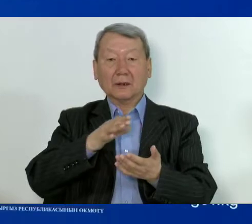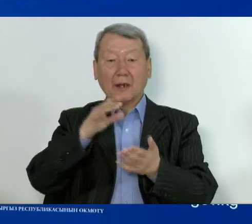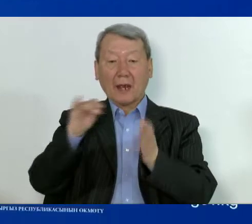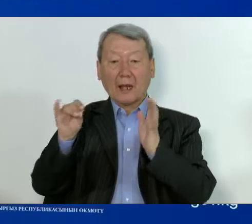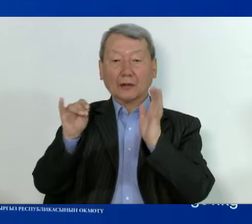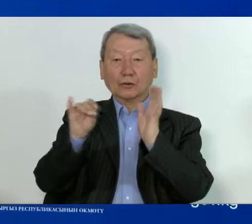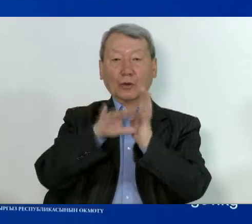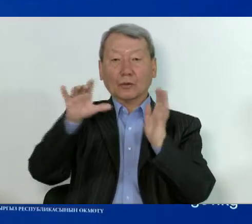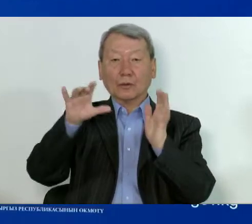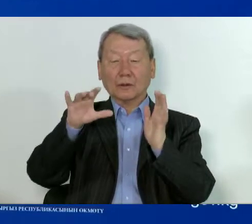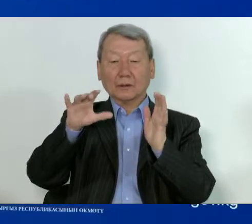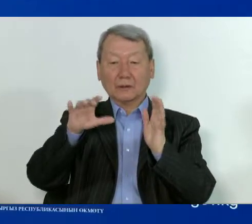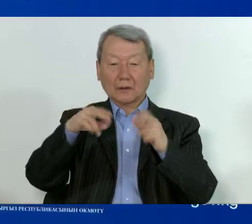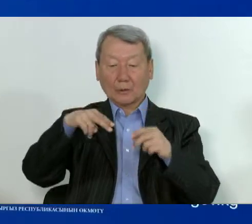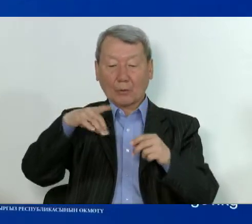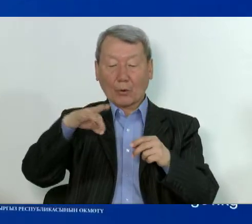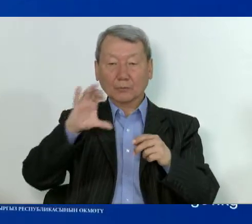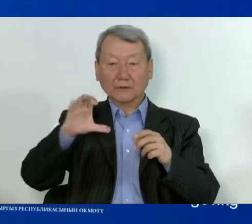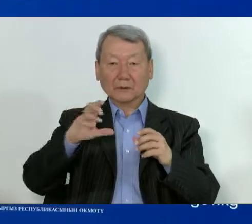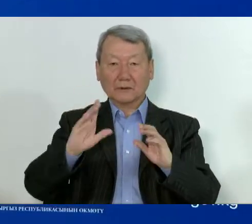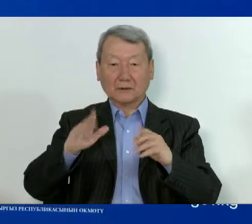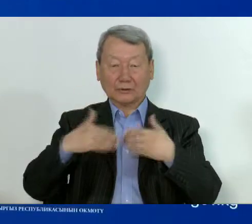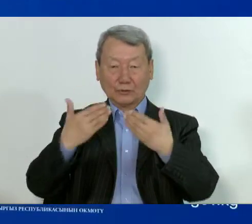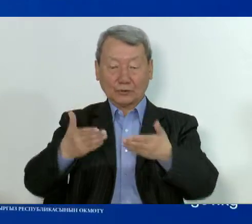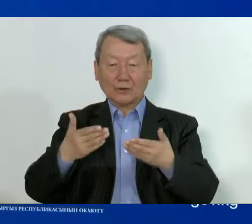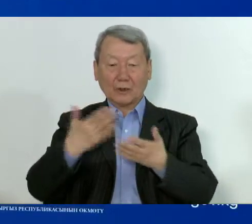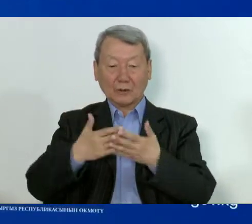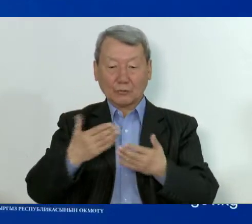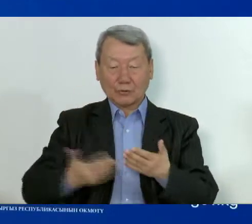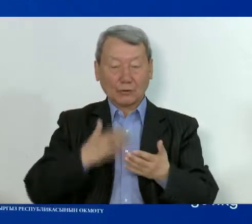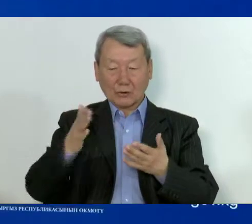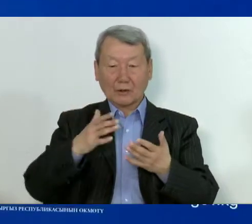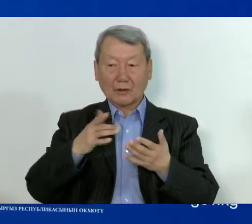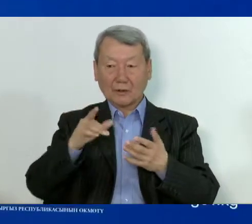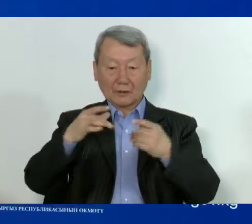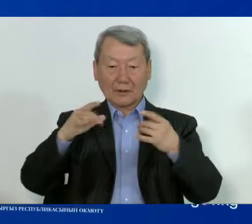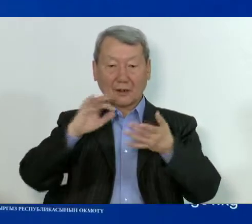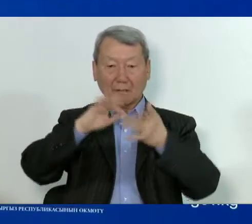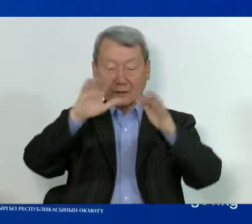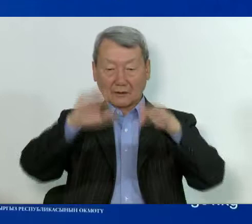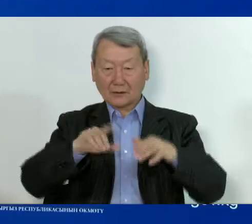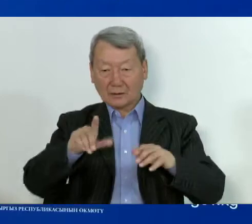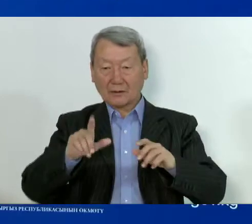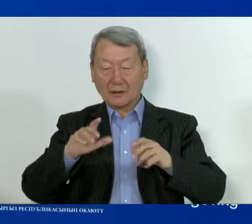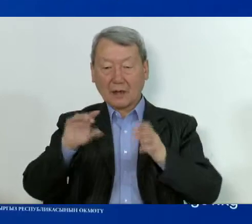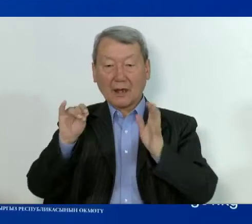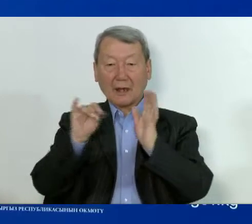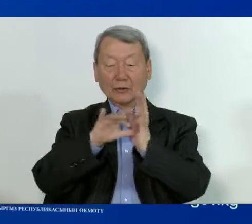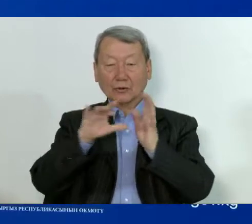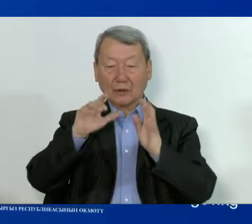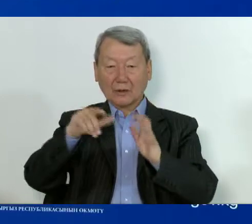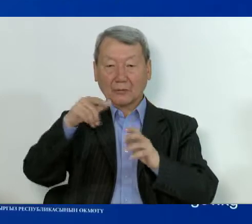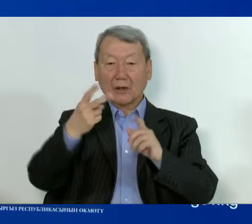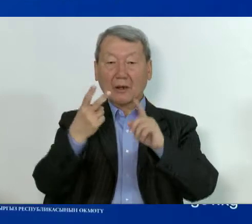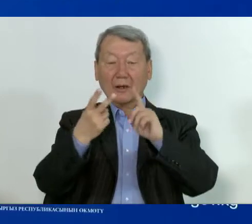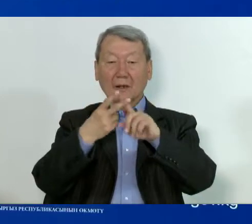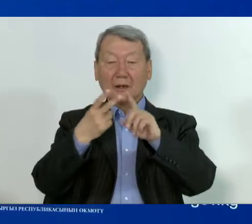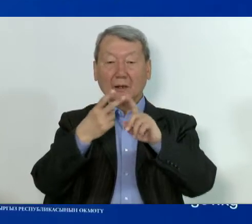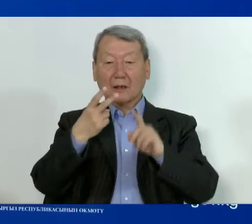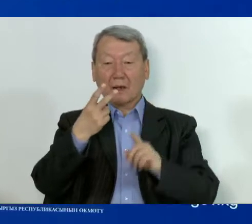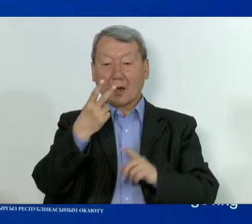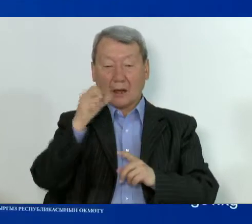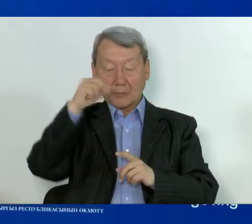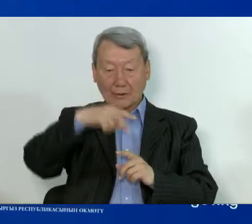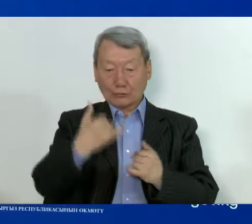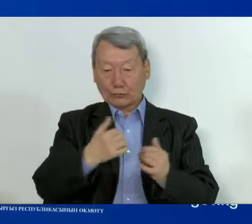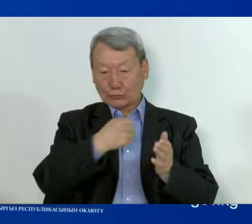электрондук уруксат берүү системасын ишке киргиздик. 2 марттан баштап